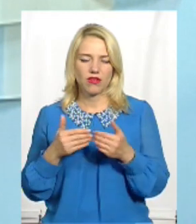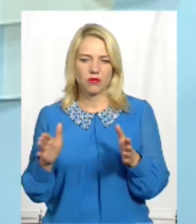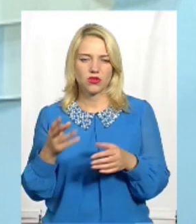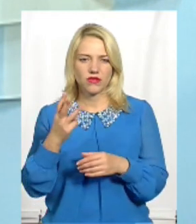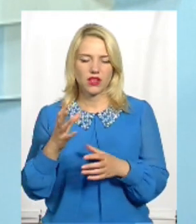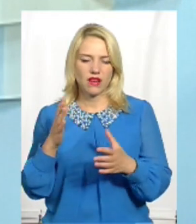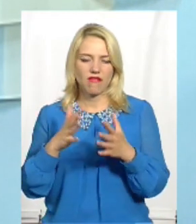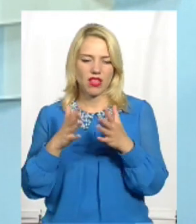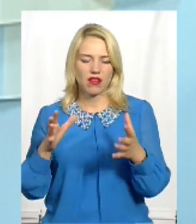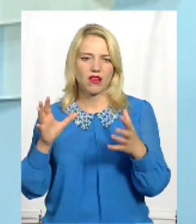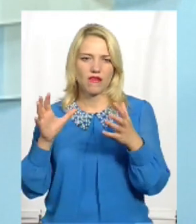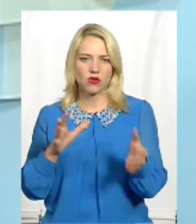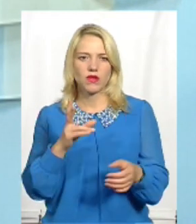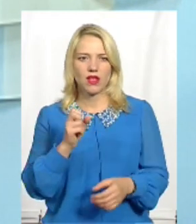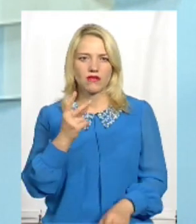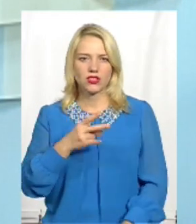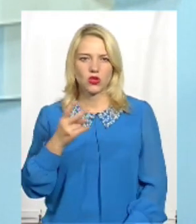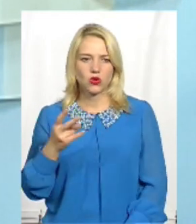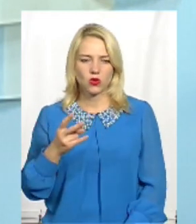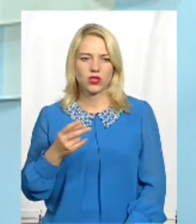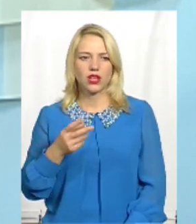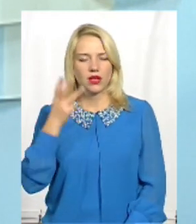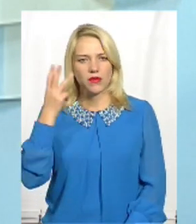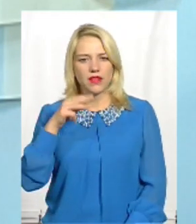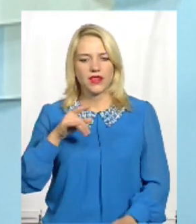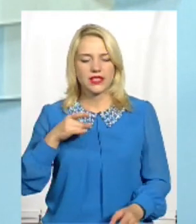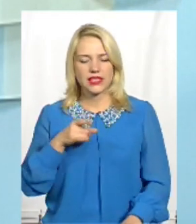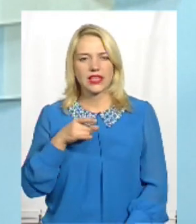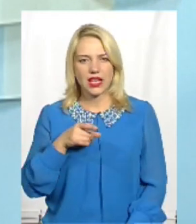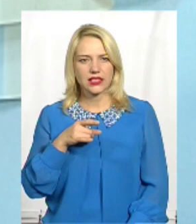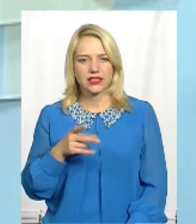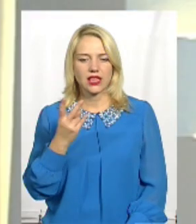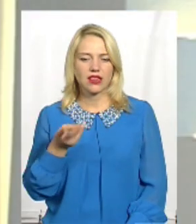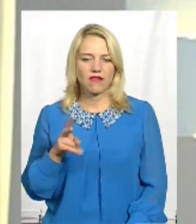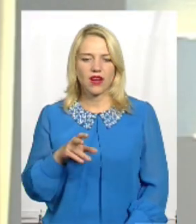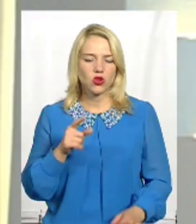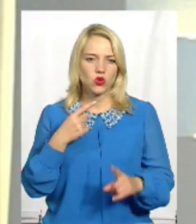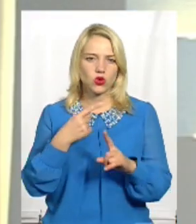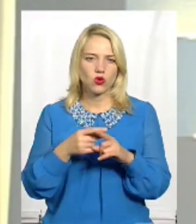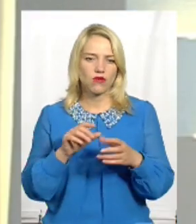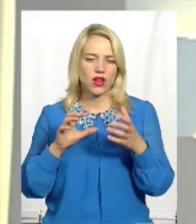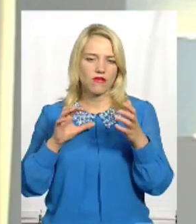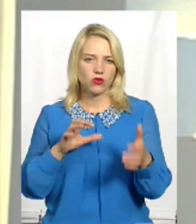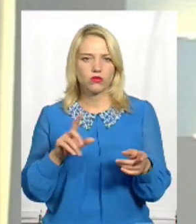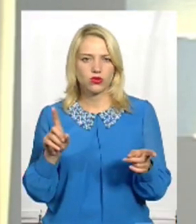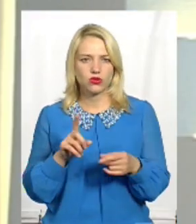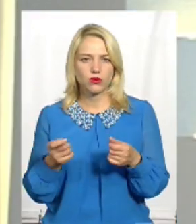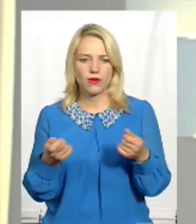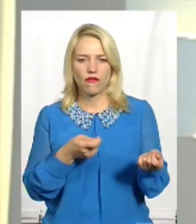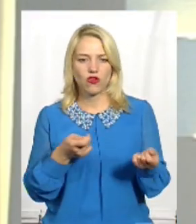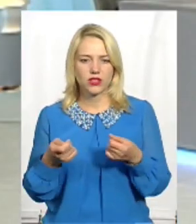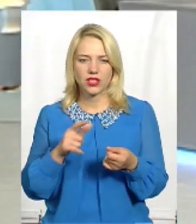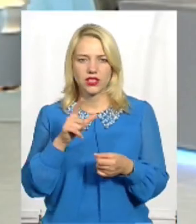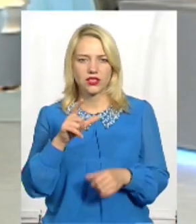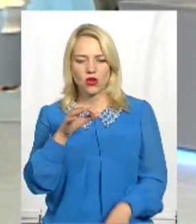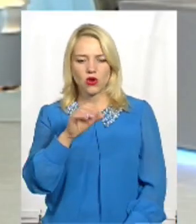автобуси великих на 22-й маршрут. Хмельницьке таксі випустило 2 додаткових автобуси, щоб возити людей з Озерної в